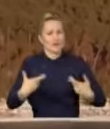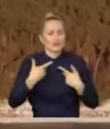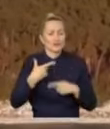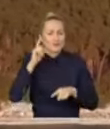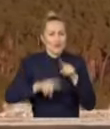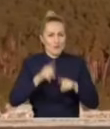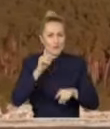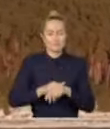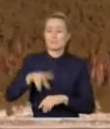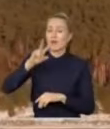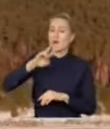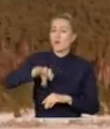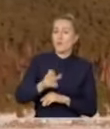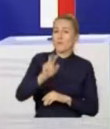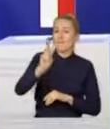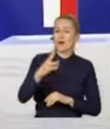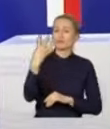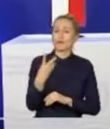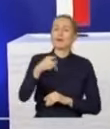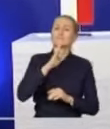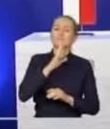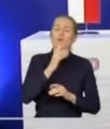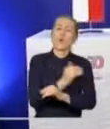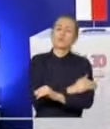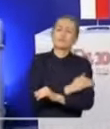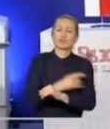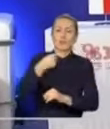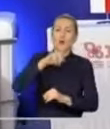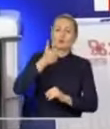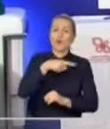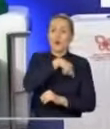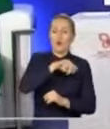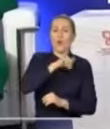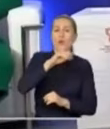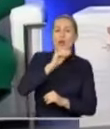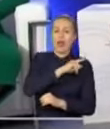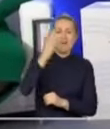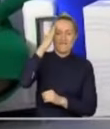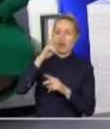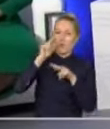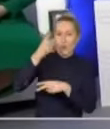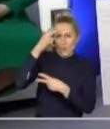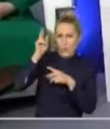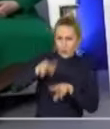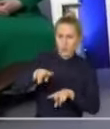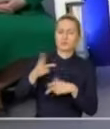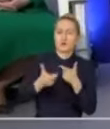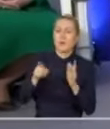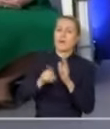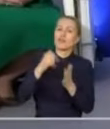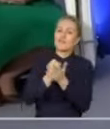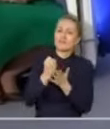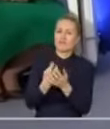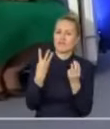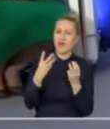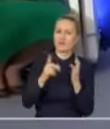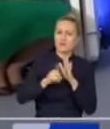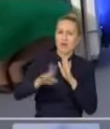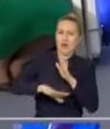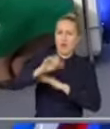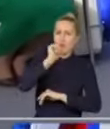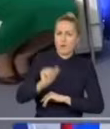normalności. V4 to siła regionu, z której głosem Bruksela liczy się coraz bardziej w coraz ważniejszych dla Europy kwestiach. Chociażby warto zwrócić uwagę